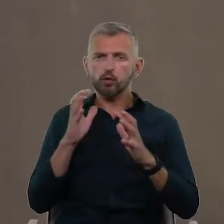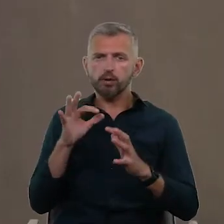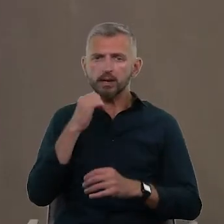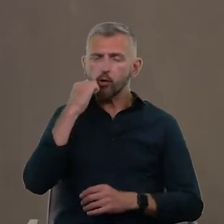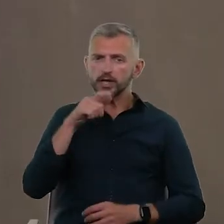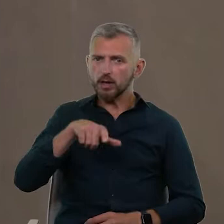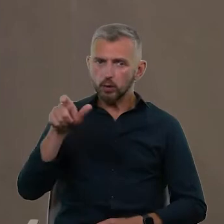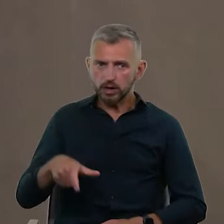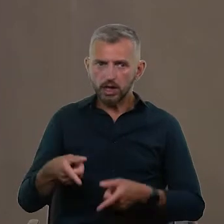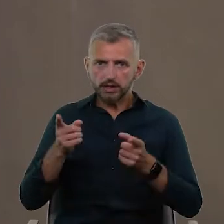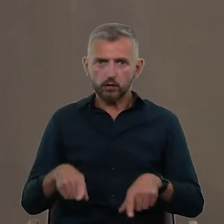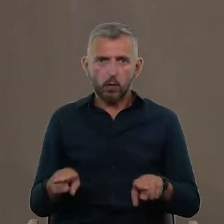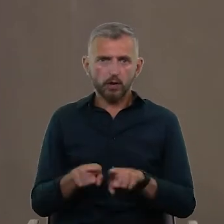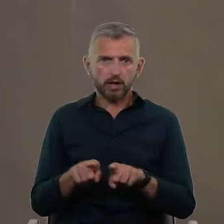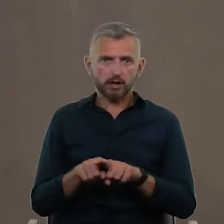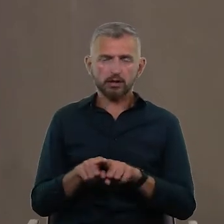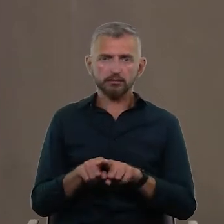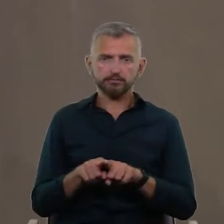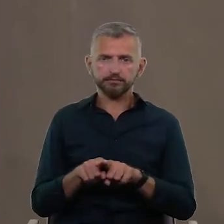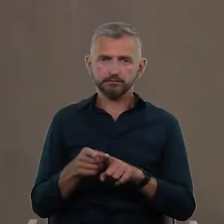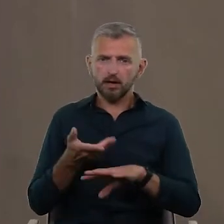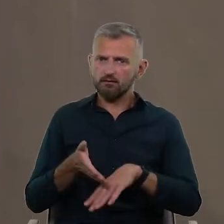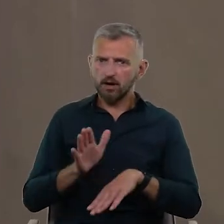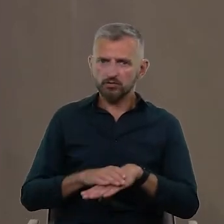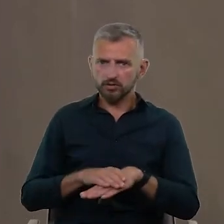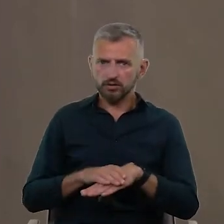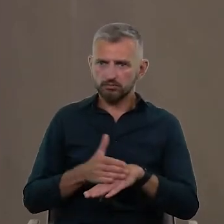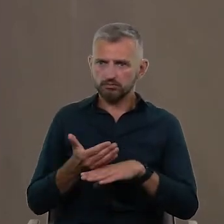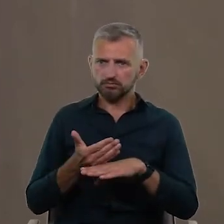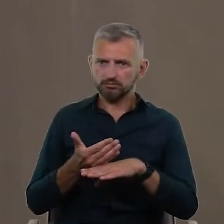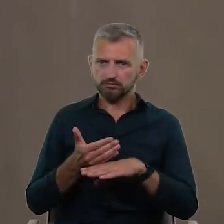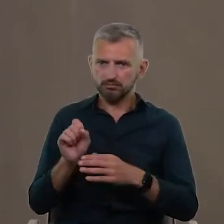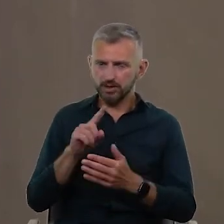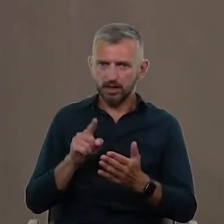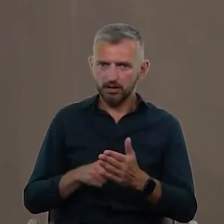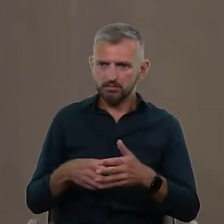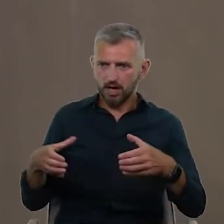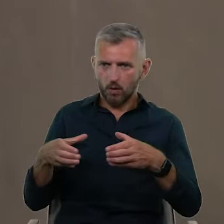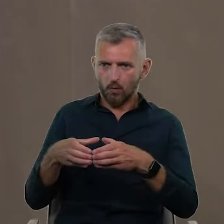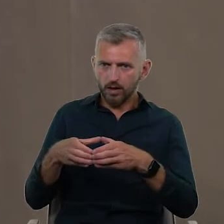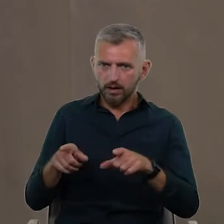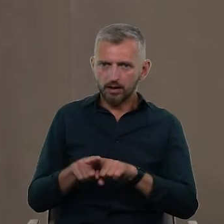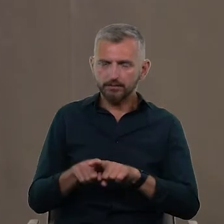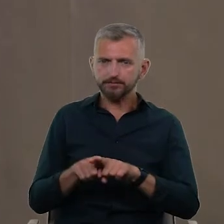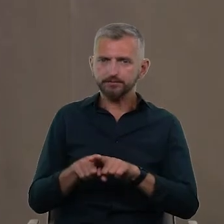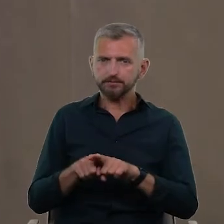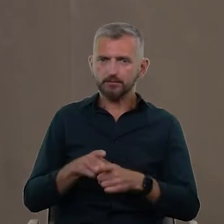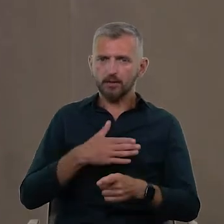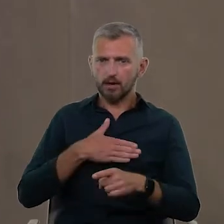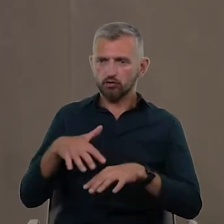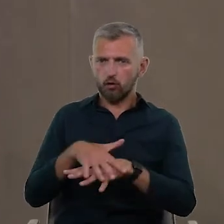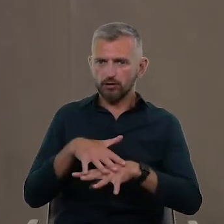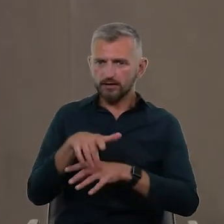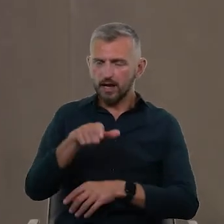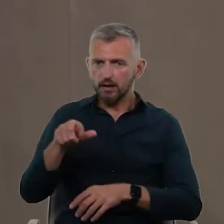літніх людей». Дійсно, такий дуже важкий, непростий сегмент, категорія, да, нашого